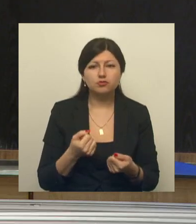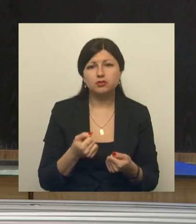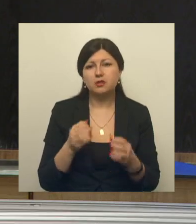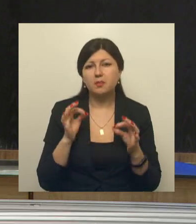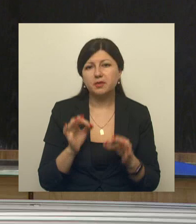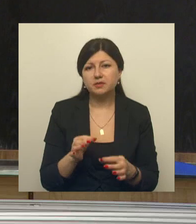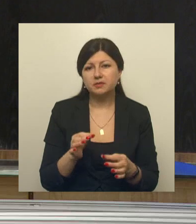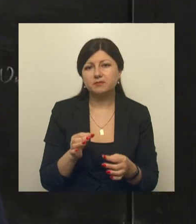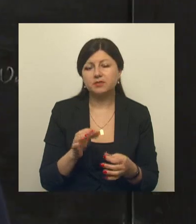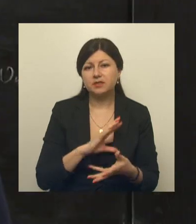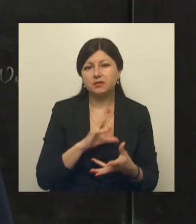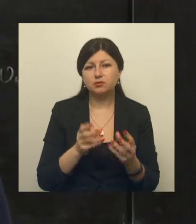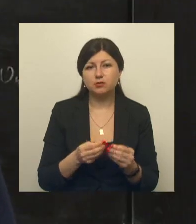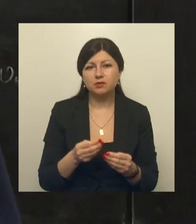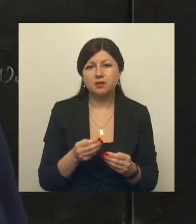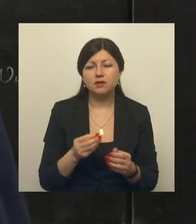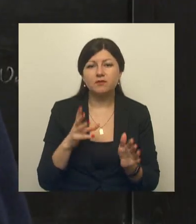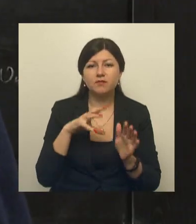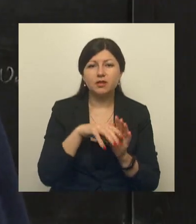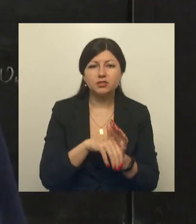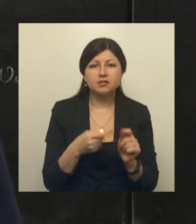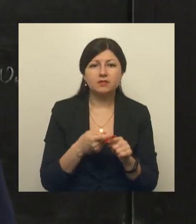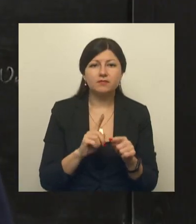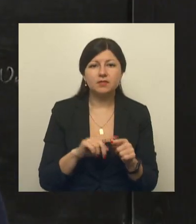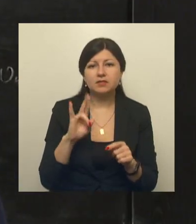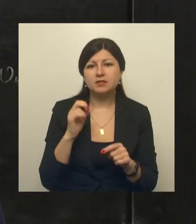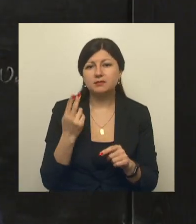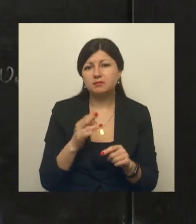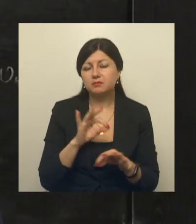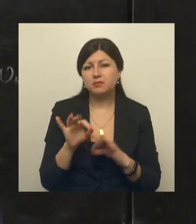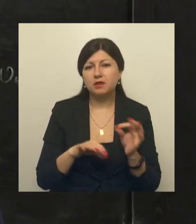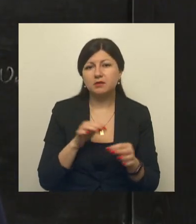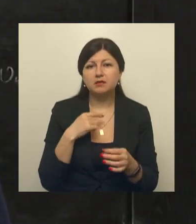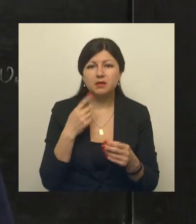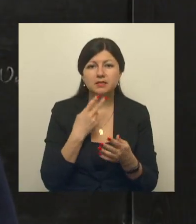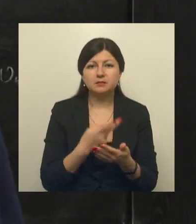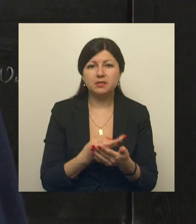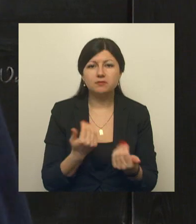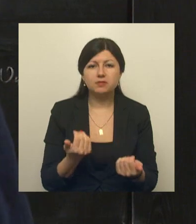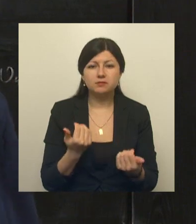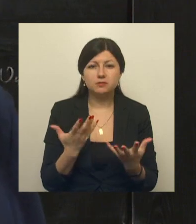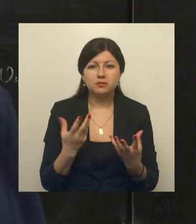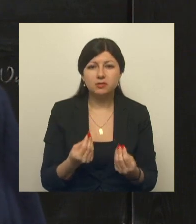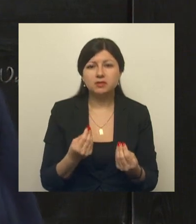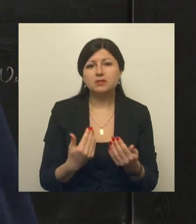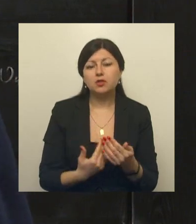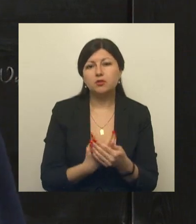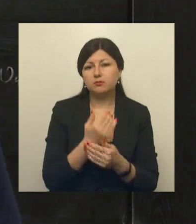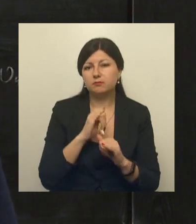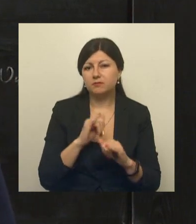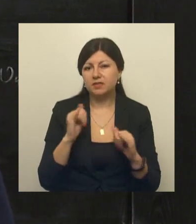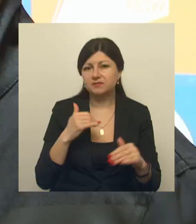объективные результаты. Вхождение в этот национальный проект я и рассматриваю на сегодняшний день как этап нового